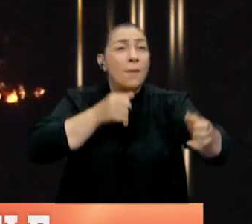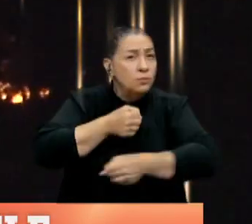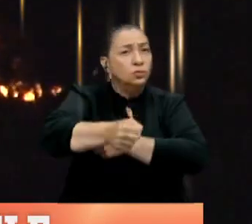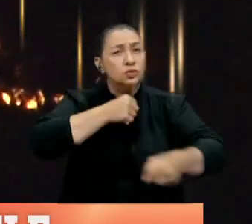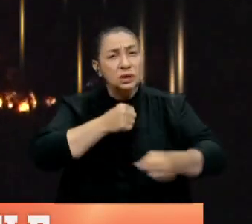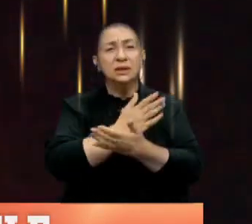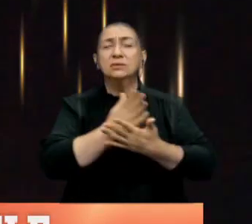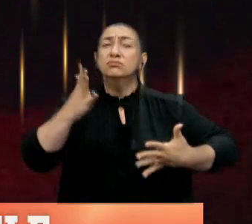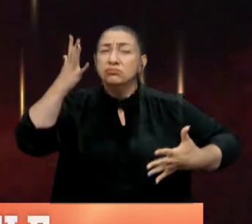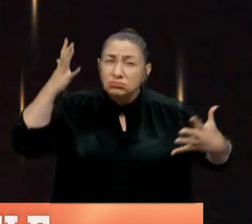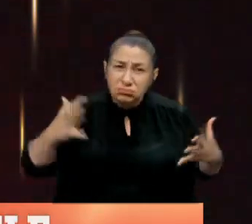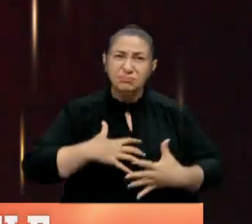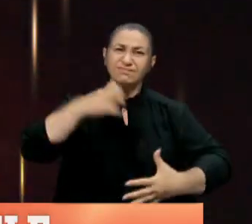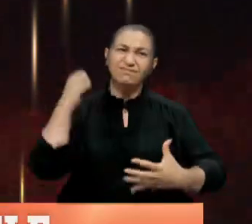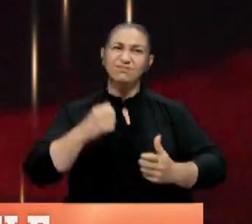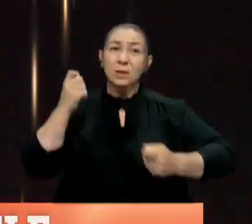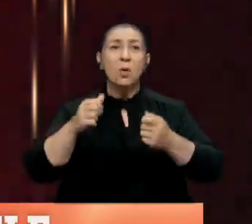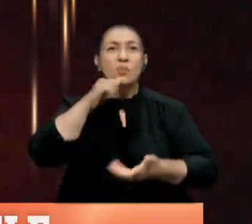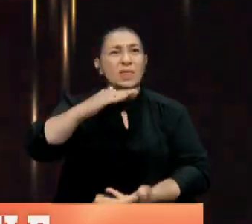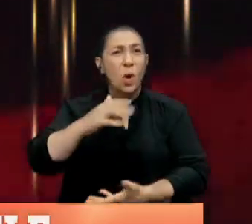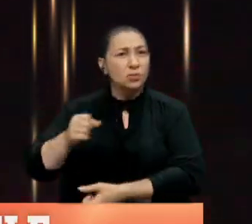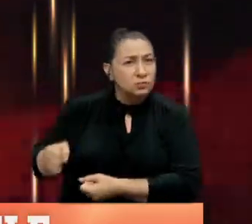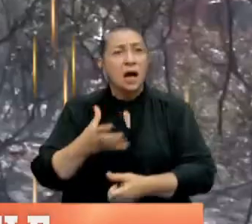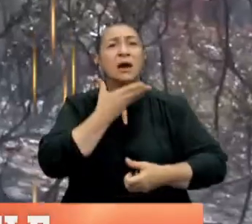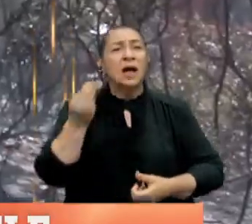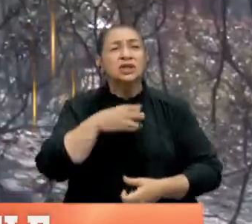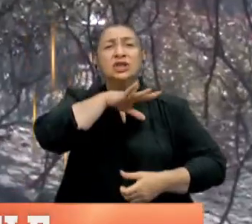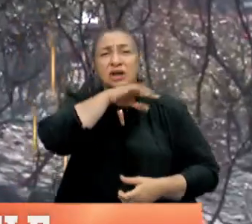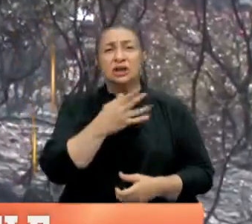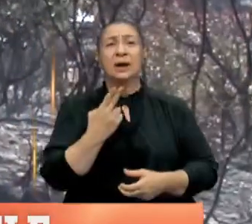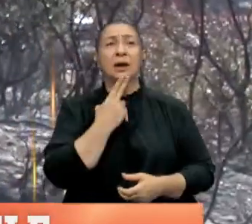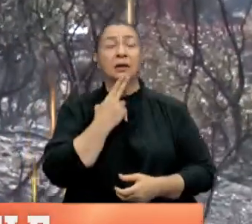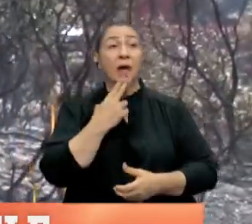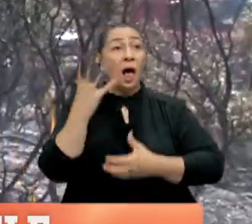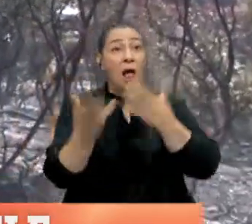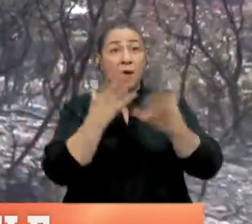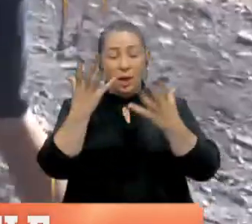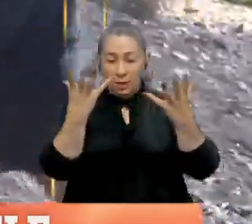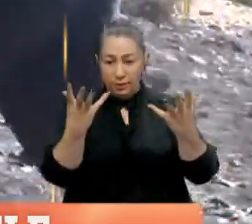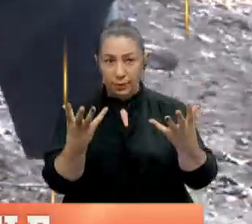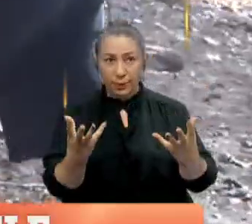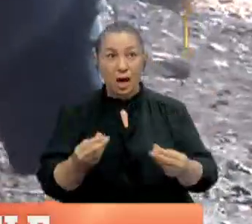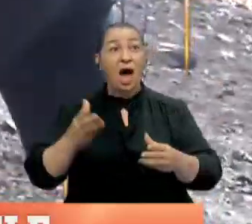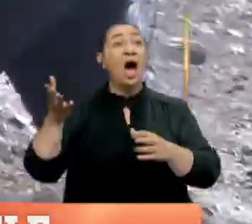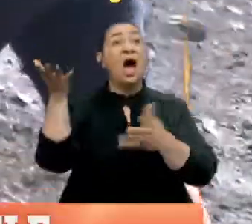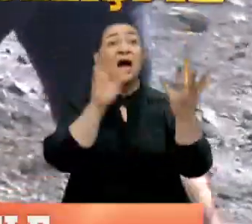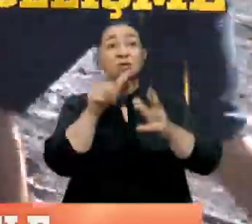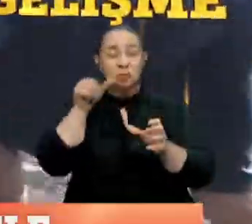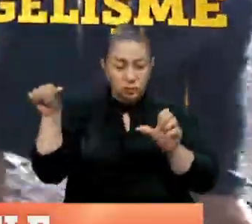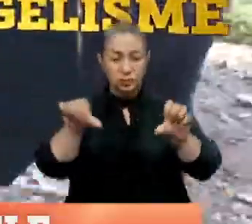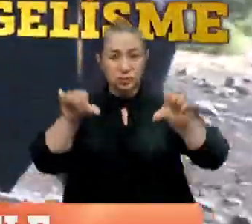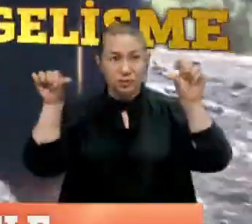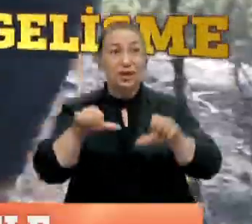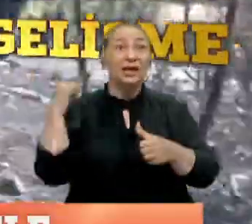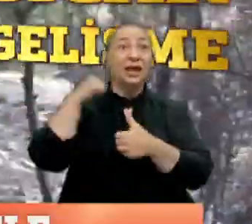mücadele. Canla başla bidonlarla su taşıdı genci yaşlısı kadını. Alevlerin söndüğü alanlarda ağaçlara su döküp